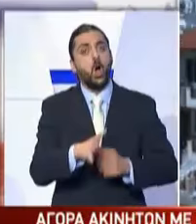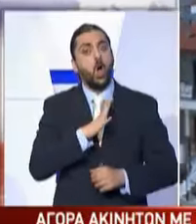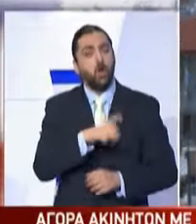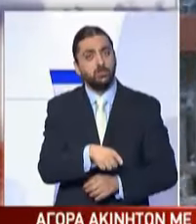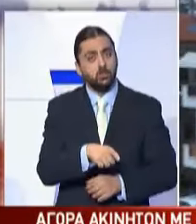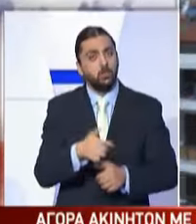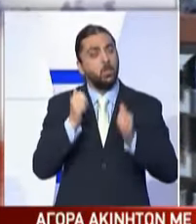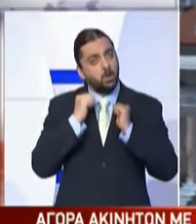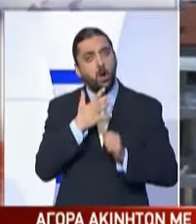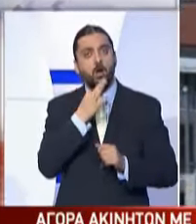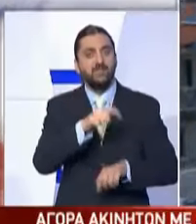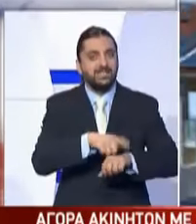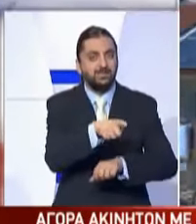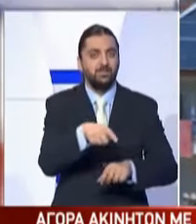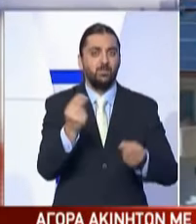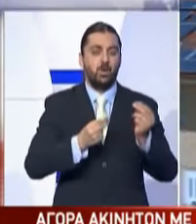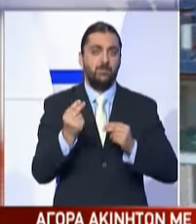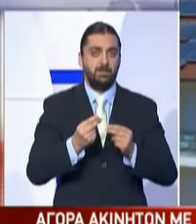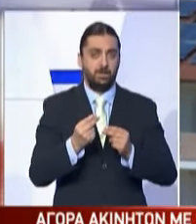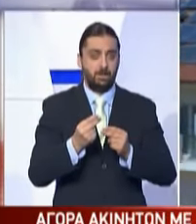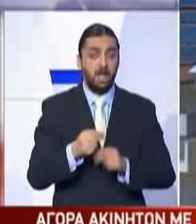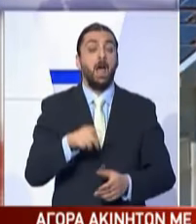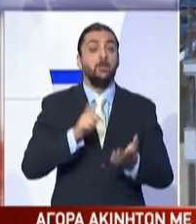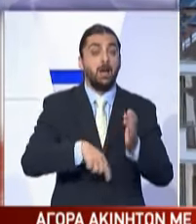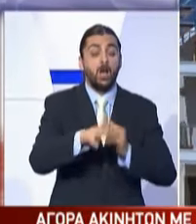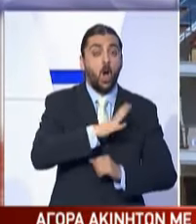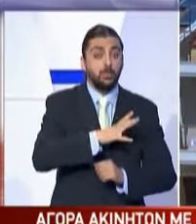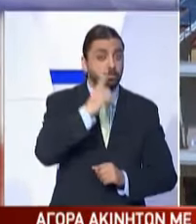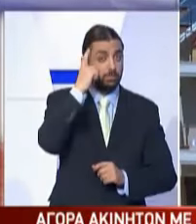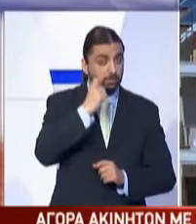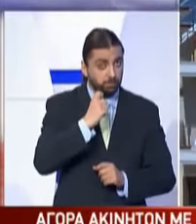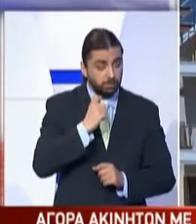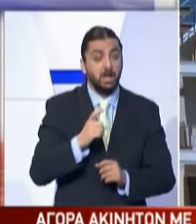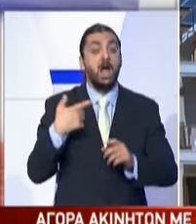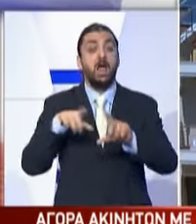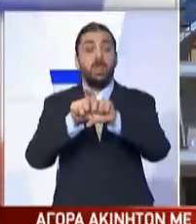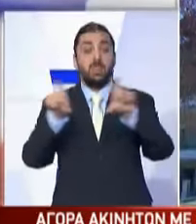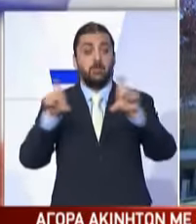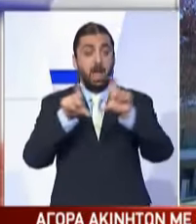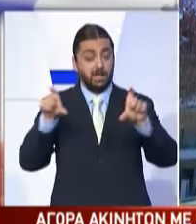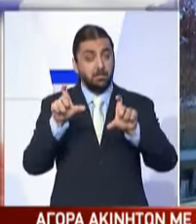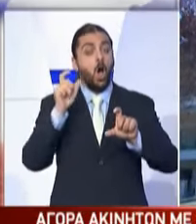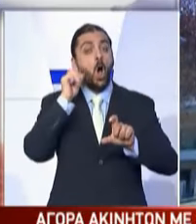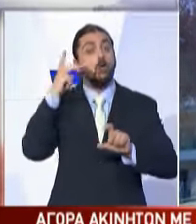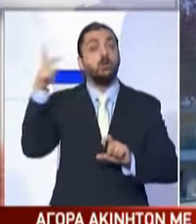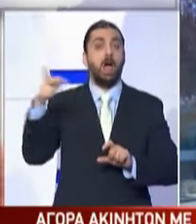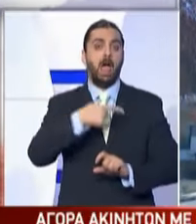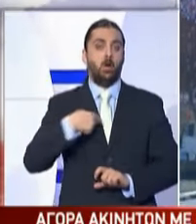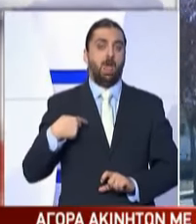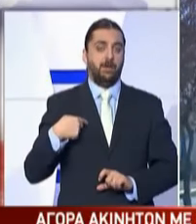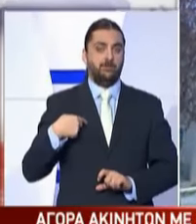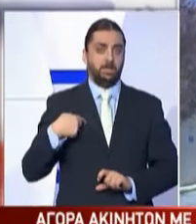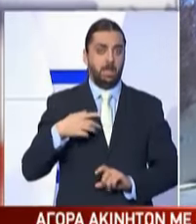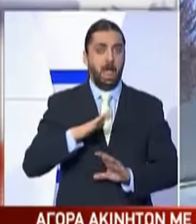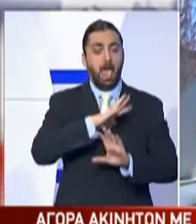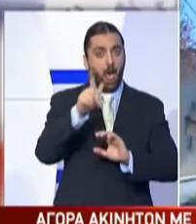ο υποψήφιος αγοραστής μπει σε αυτή τη διαδικασία, πρέπει να έχει υπόψη του ότι ο εργολάβος θα κρατά την κυριότητα του ακινήτου μέχρι αυτό να αποπληρωθεί. Το επιτόκιο που